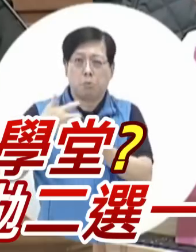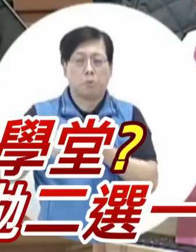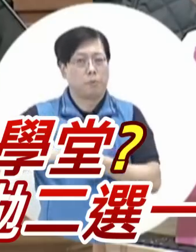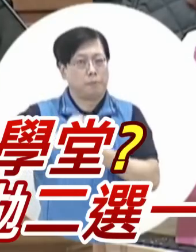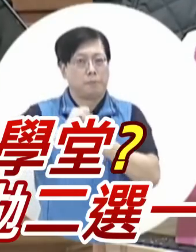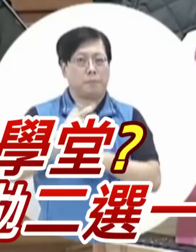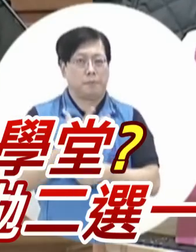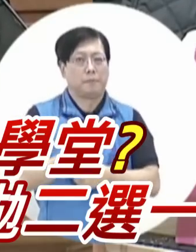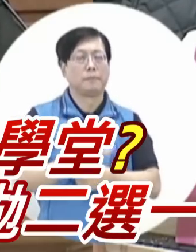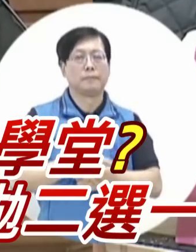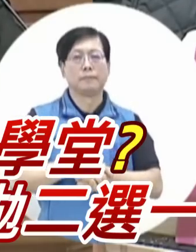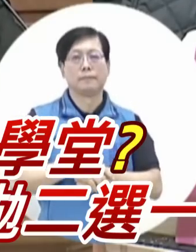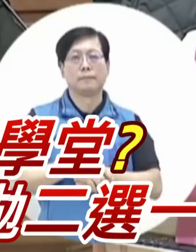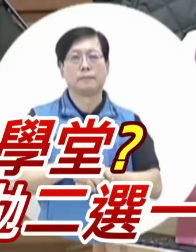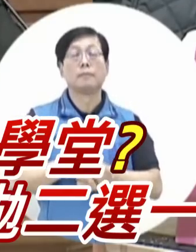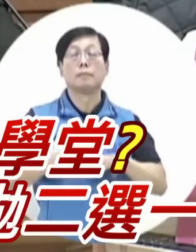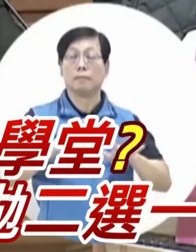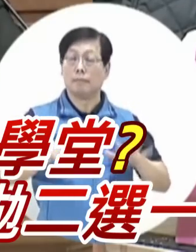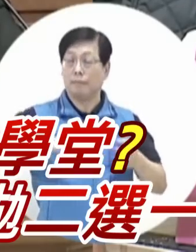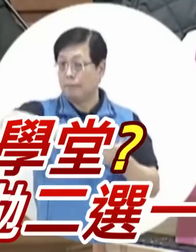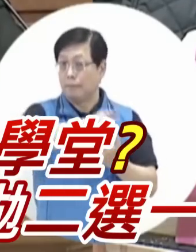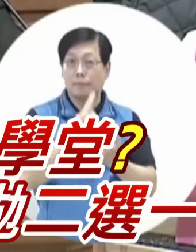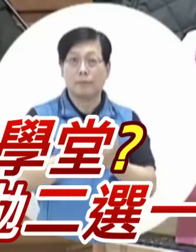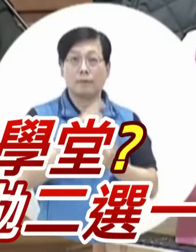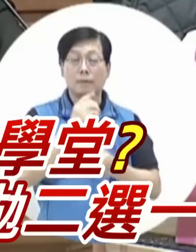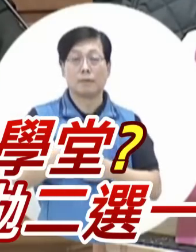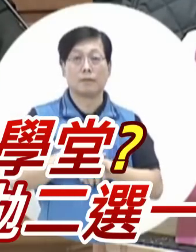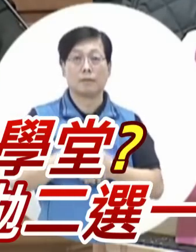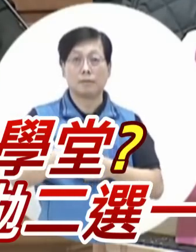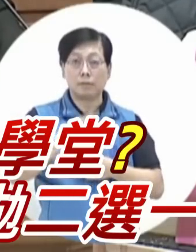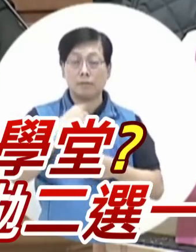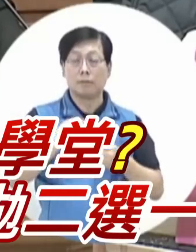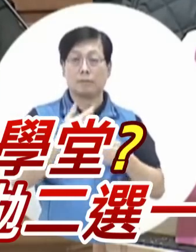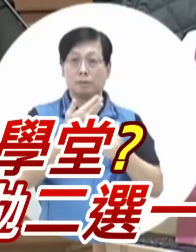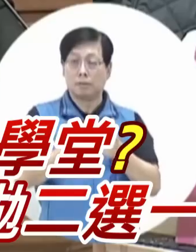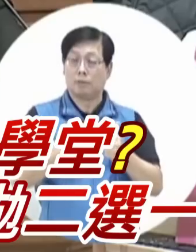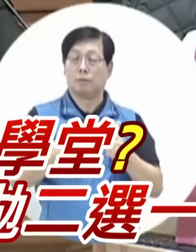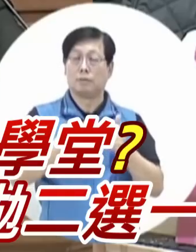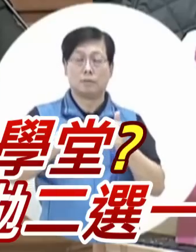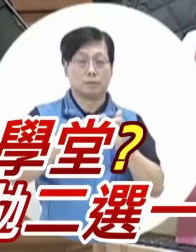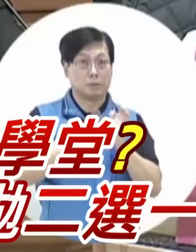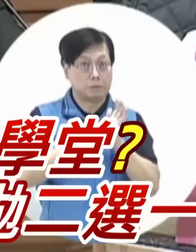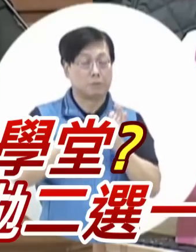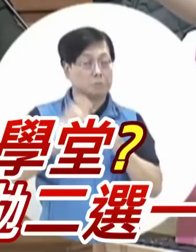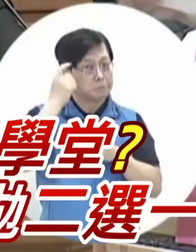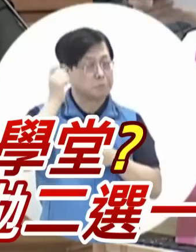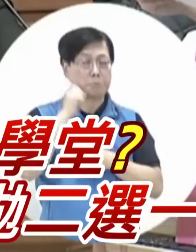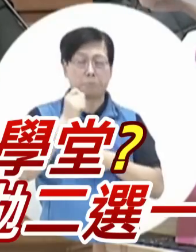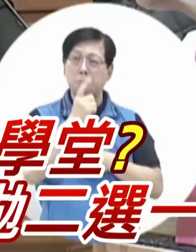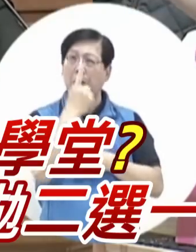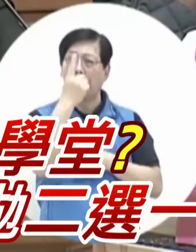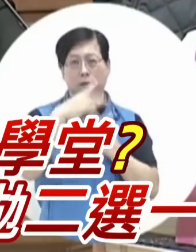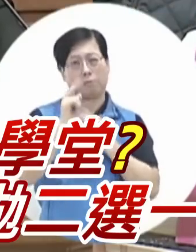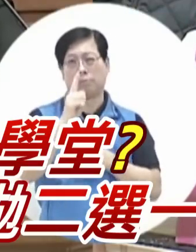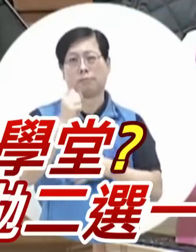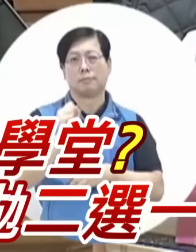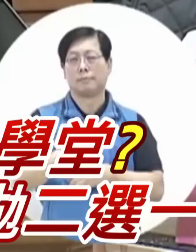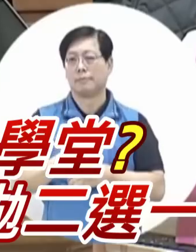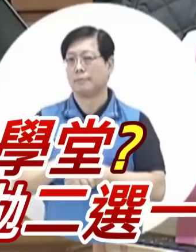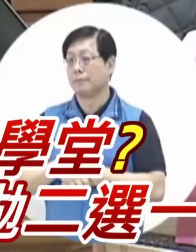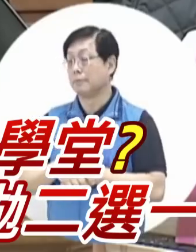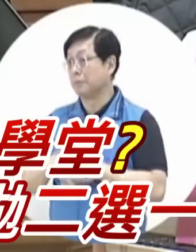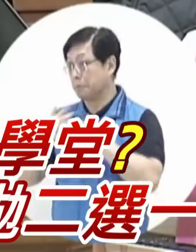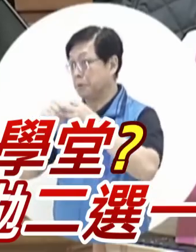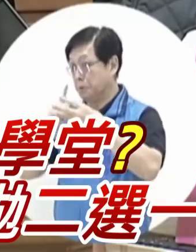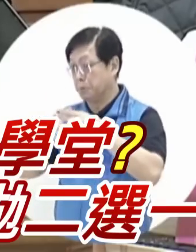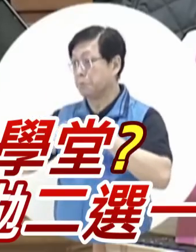盟邦越多越好， 对吧？ 所以这两个集团， 请出题目要给别人多一点思考，不能单一个选择。 好，所以民主